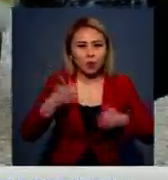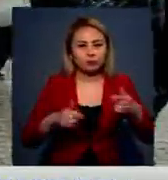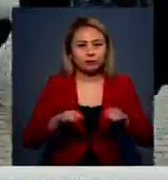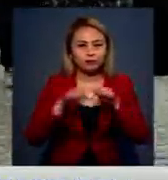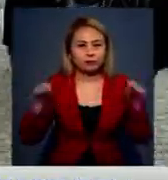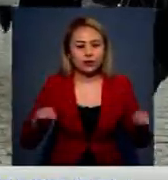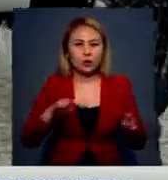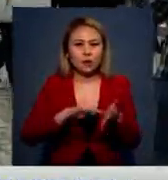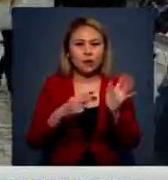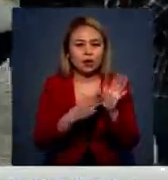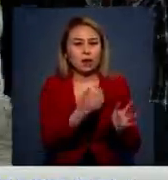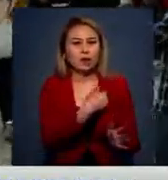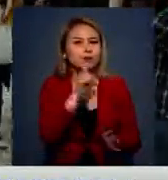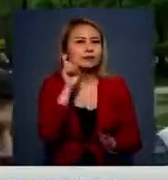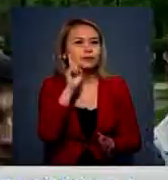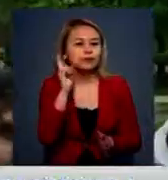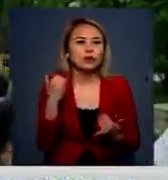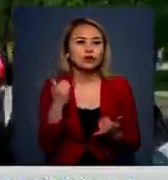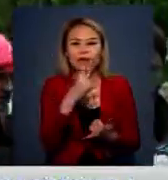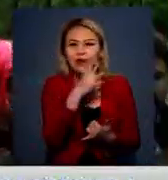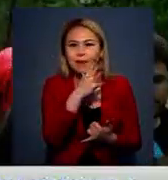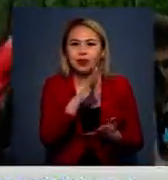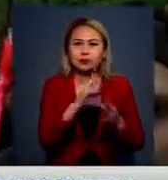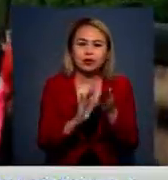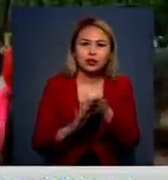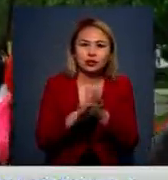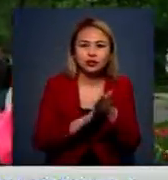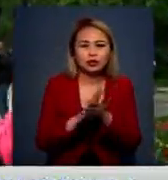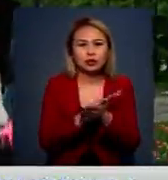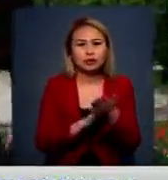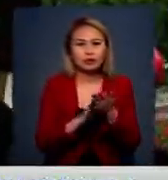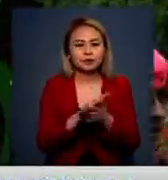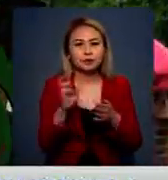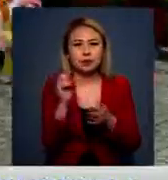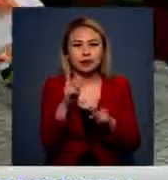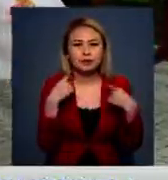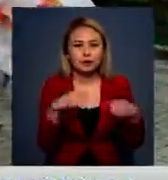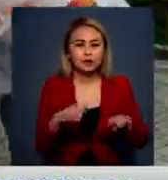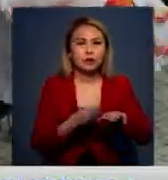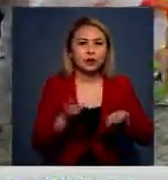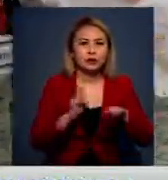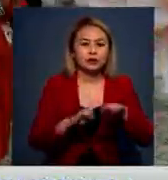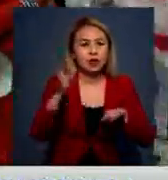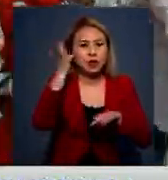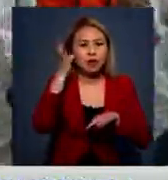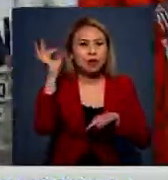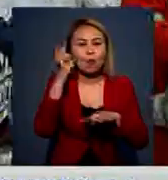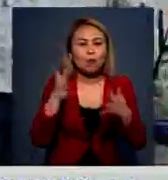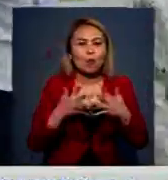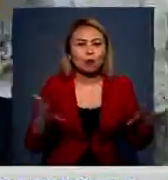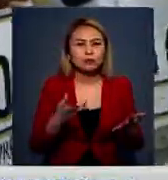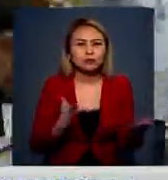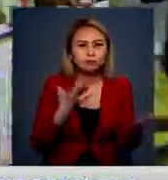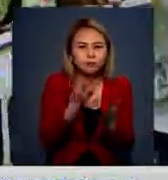ұйымдастырса дейді жас ғалымдар. Қазір күні премия ешқандай сараптамасыз беріледі екен. Бұл дұрыс емес. Ғылым саласына бөлінетін